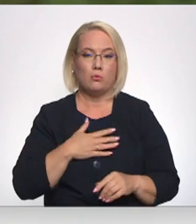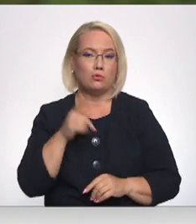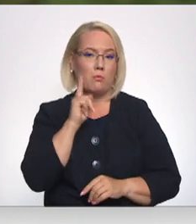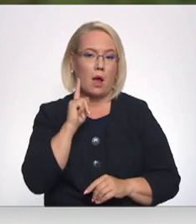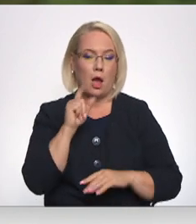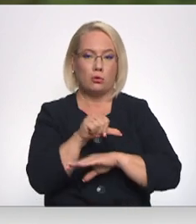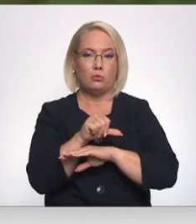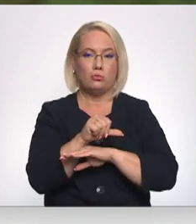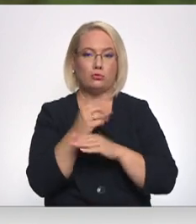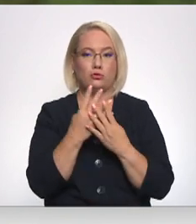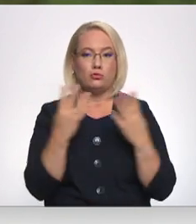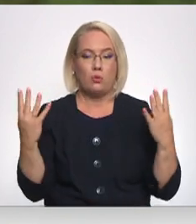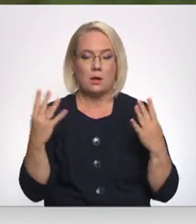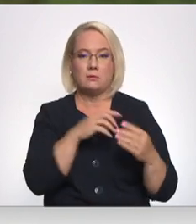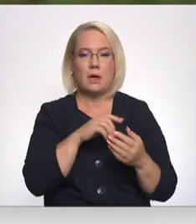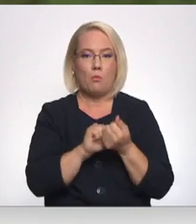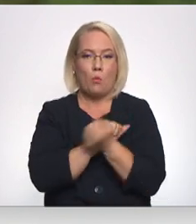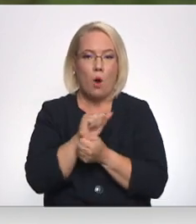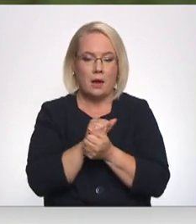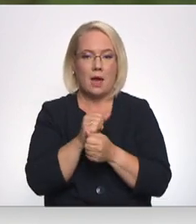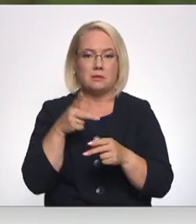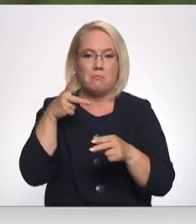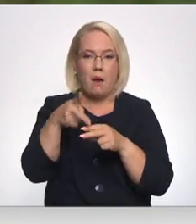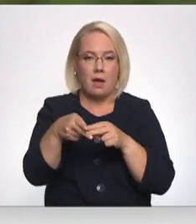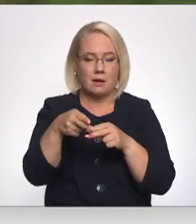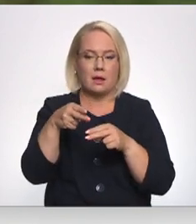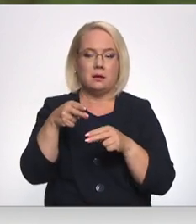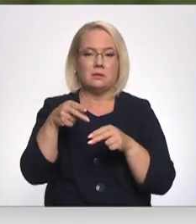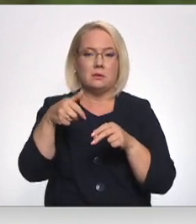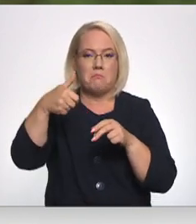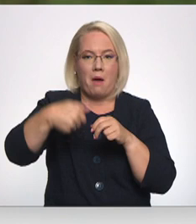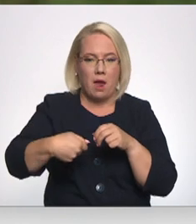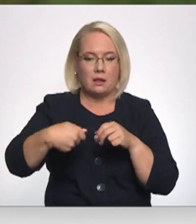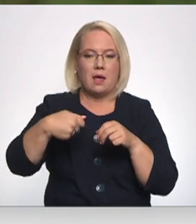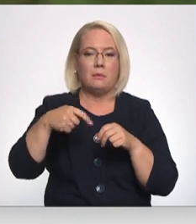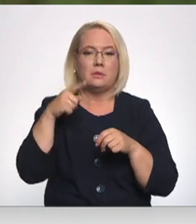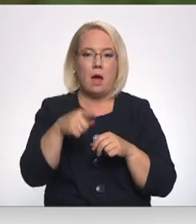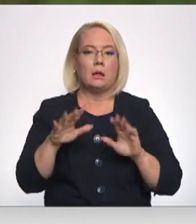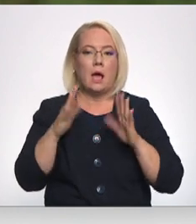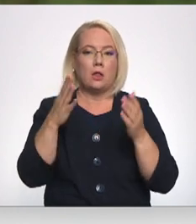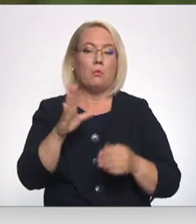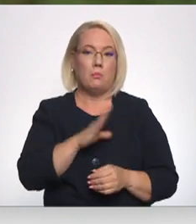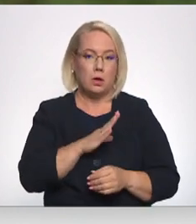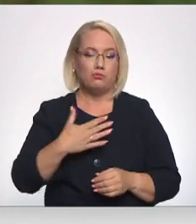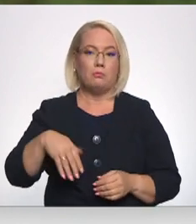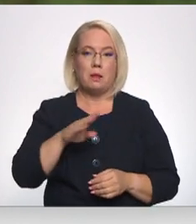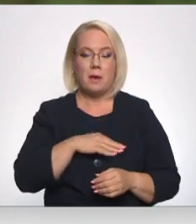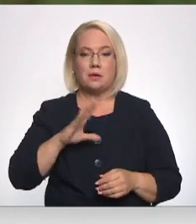bija bojāts, pargriezts, parkniebs, tad jā, tādi gadījumi ir bijuši, bet mēs pēc iespējas